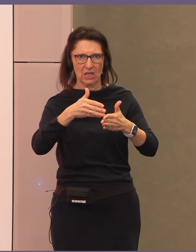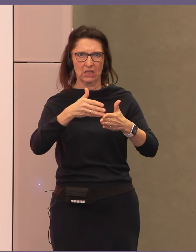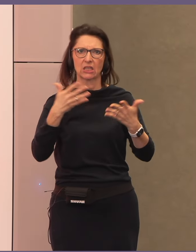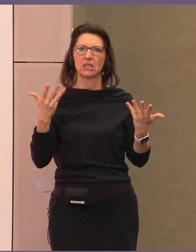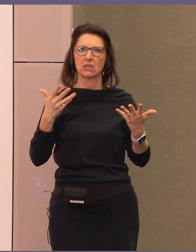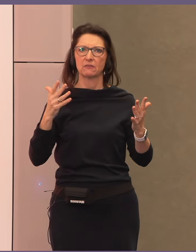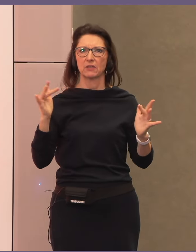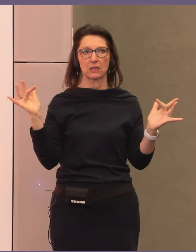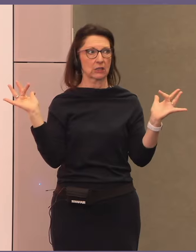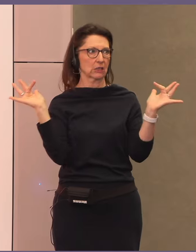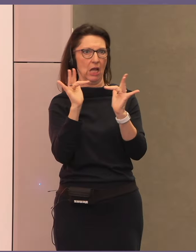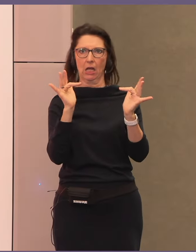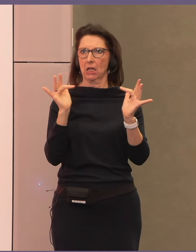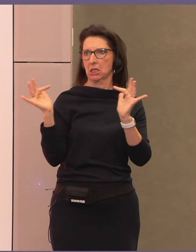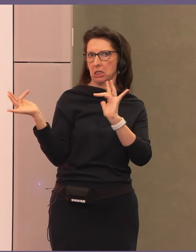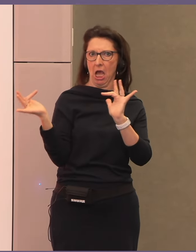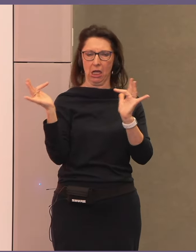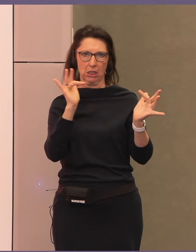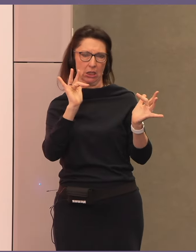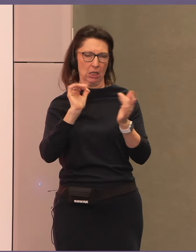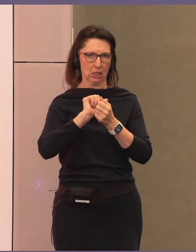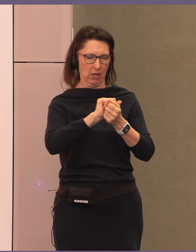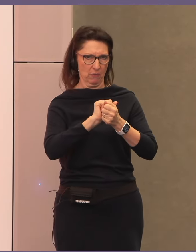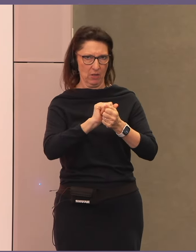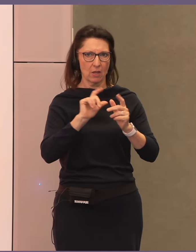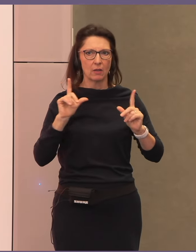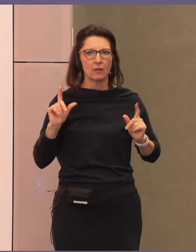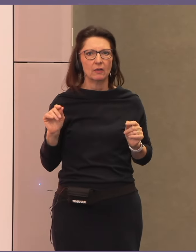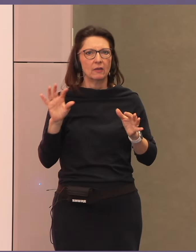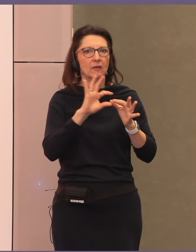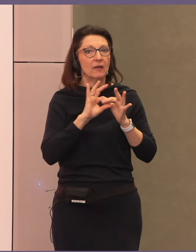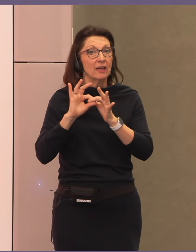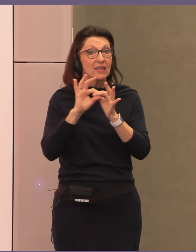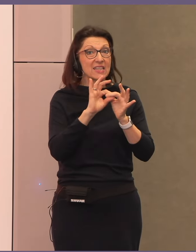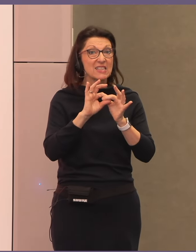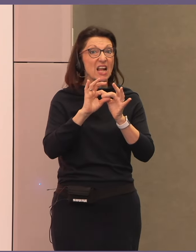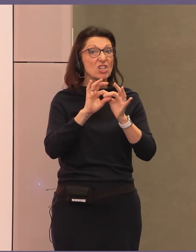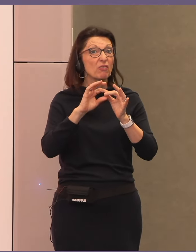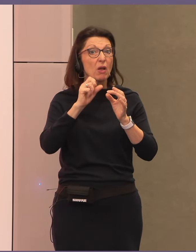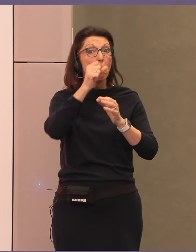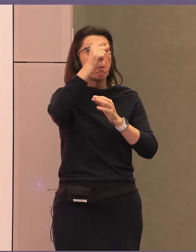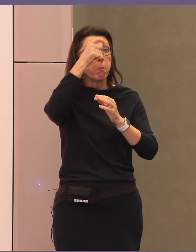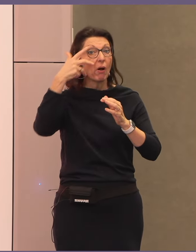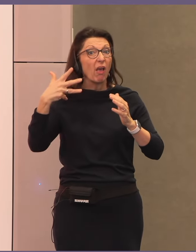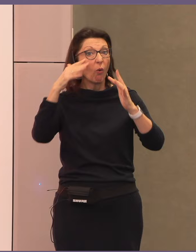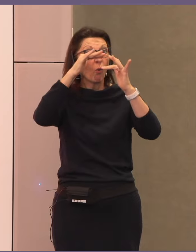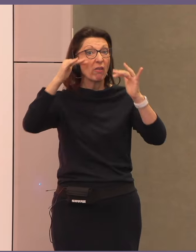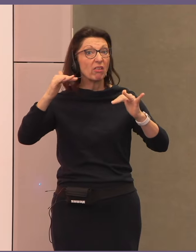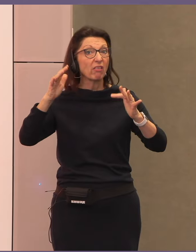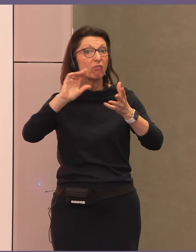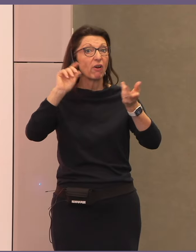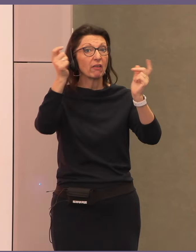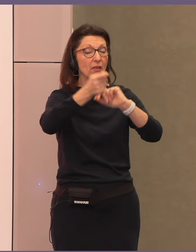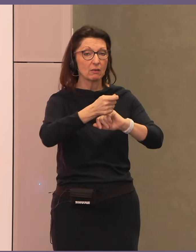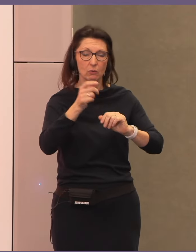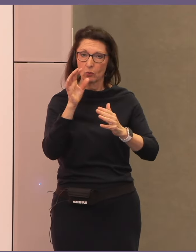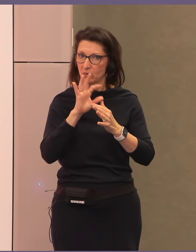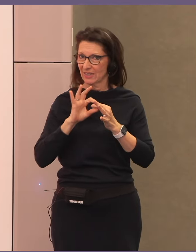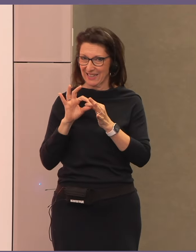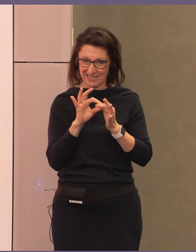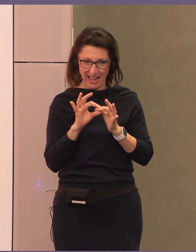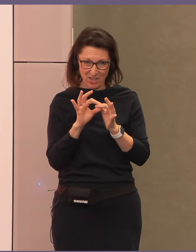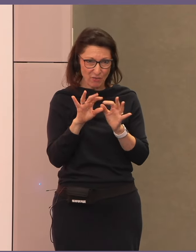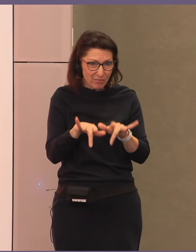Verhandlungsprozesse rücken. Das heißt, gesellschaftliche Prioritäten verschieben sich und somit werden gesellschaftliche Ressourcen